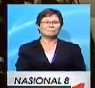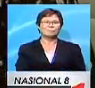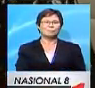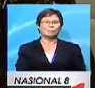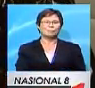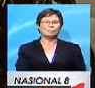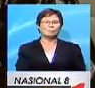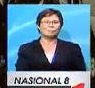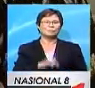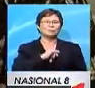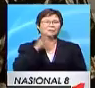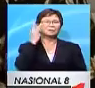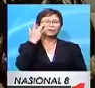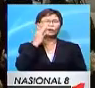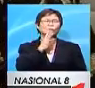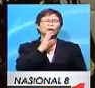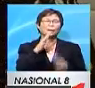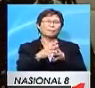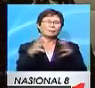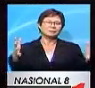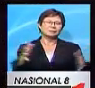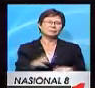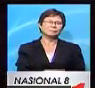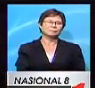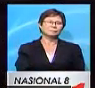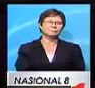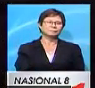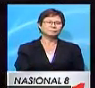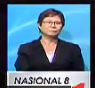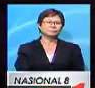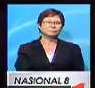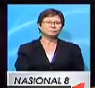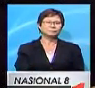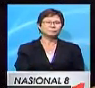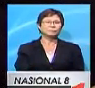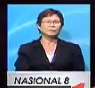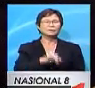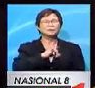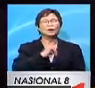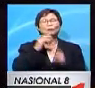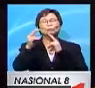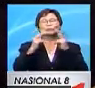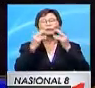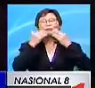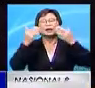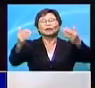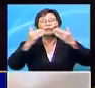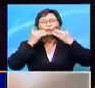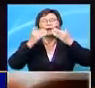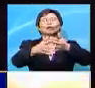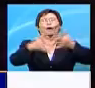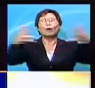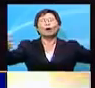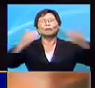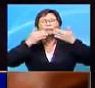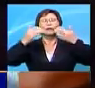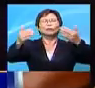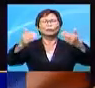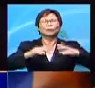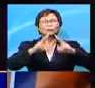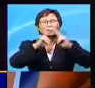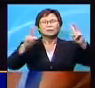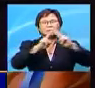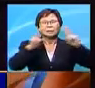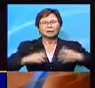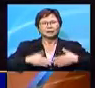saya pun tak tahu cakap banyatlah Mak Cik Ucapkan Terima kasih banyak-banyak sangat-sangat